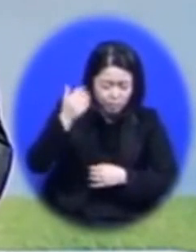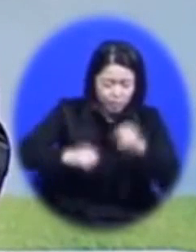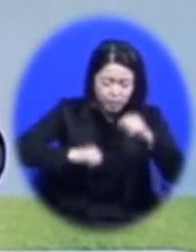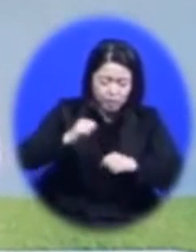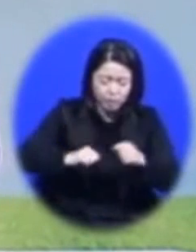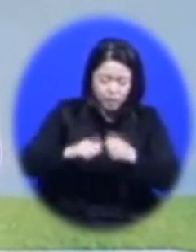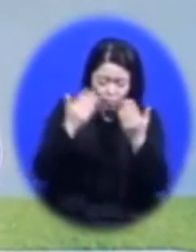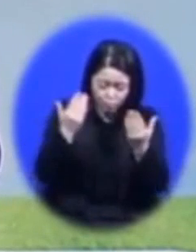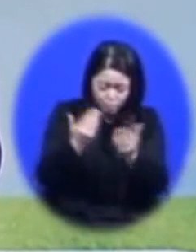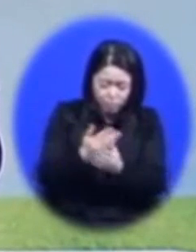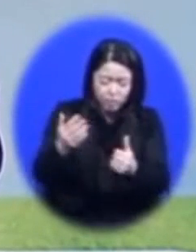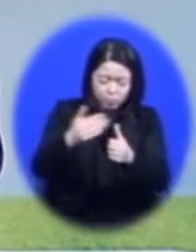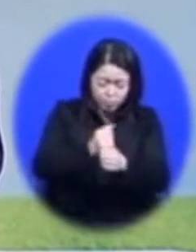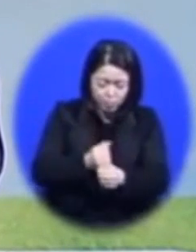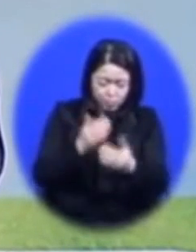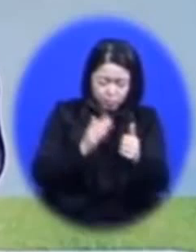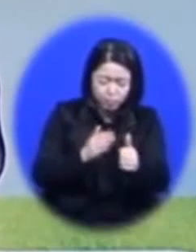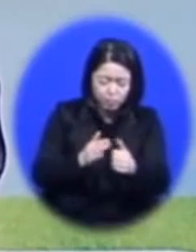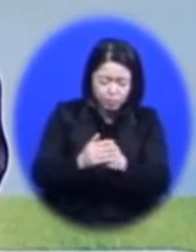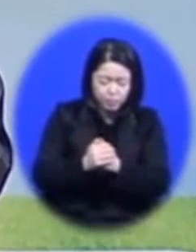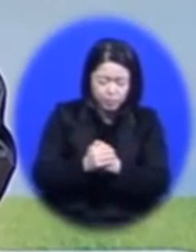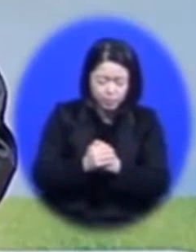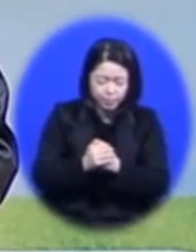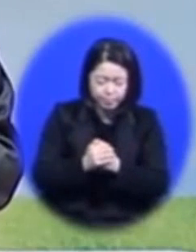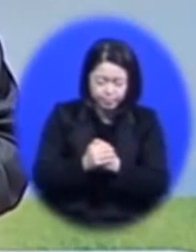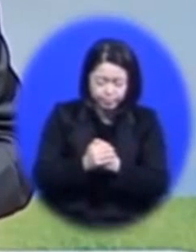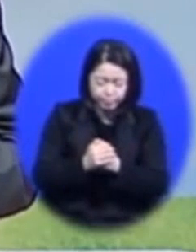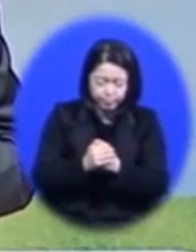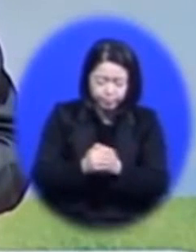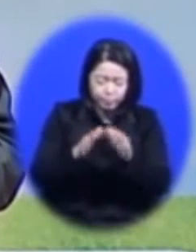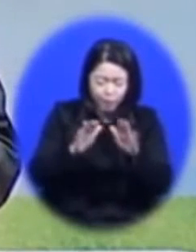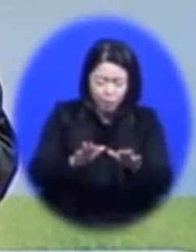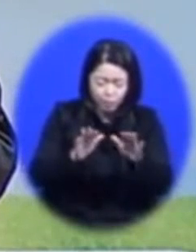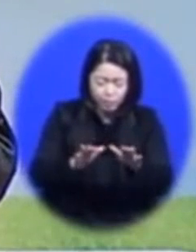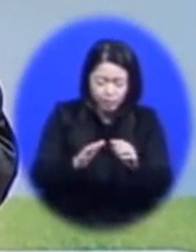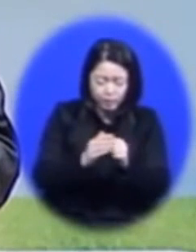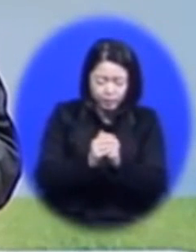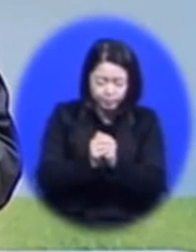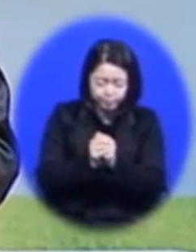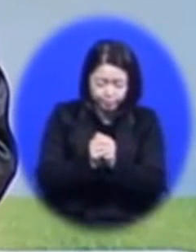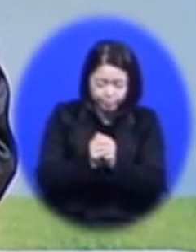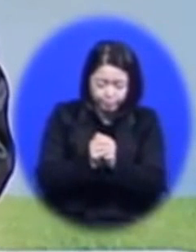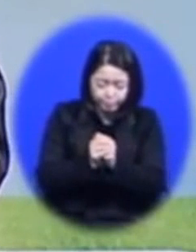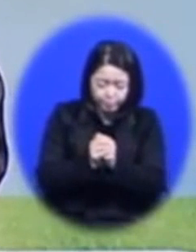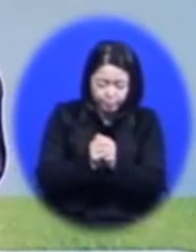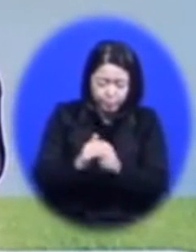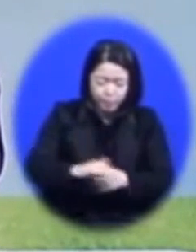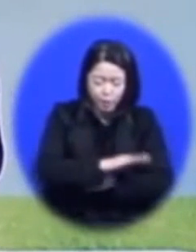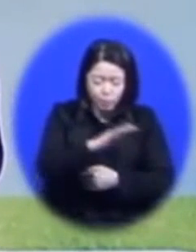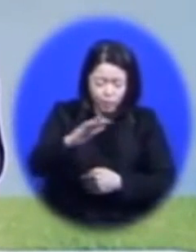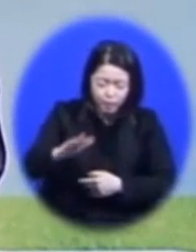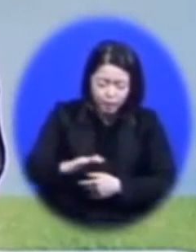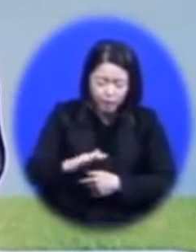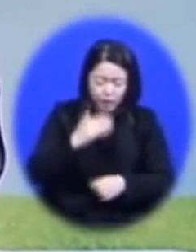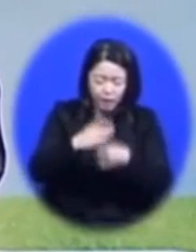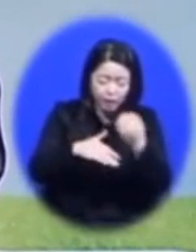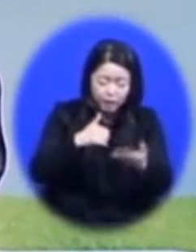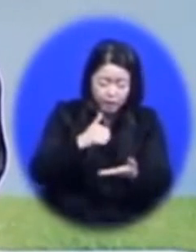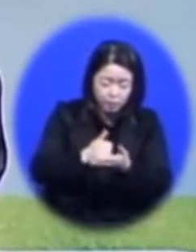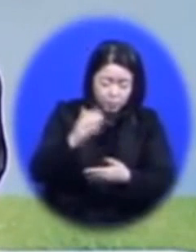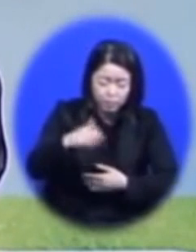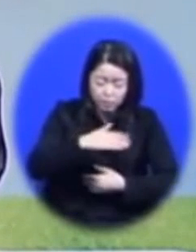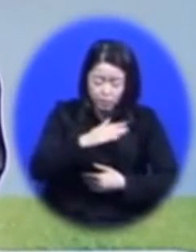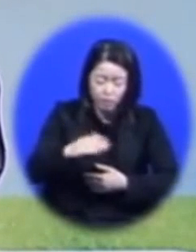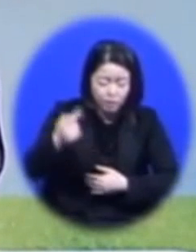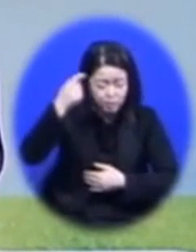온전히 붙들어 주소서. 오늘 우리가 하나님을 전혀 느낄